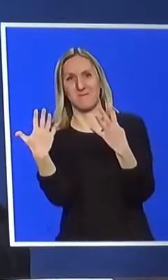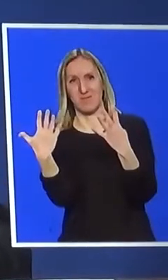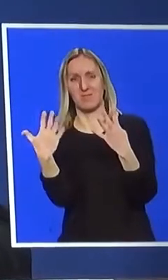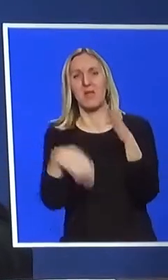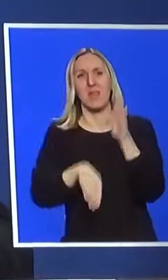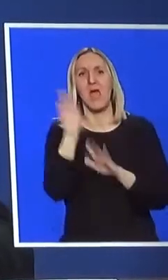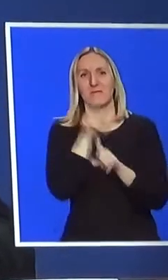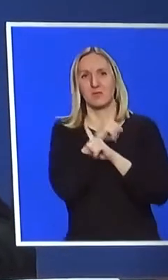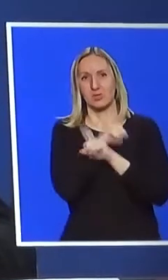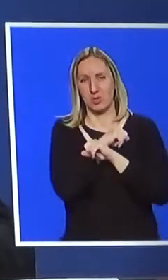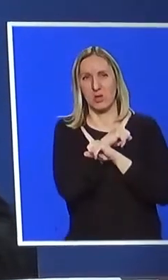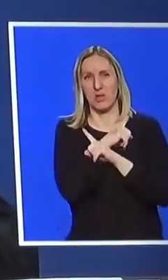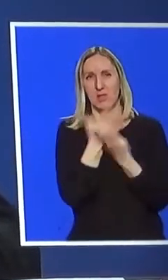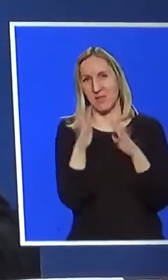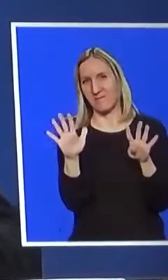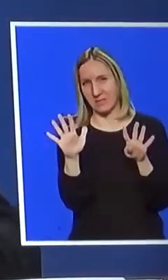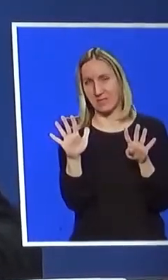19, odnosno